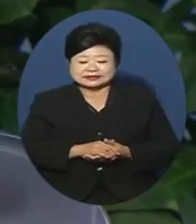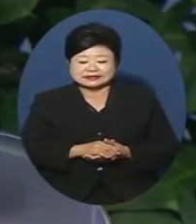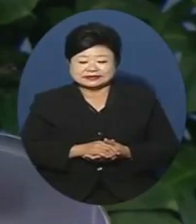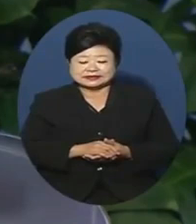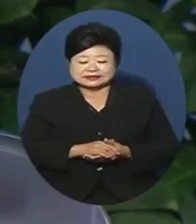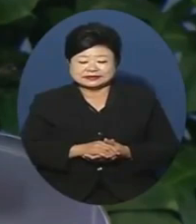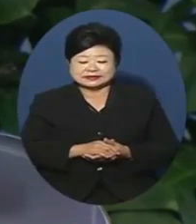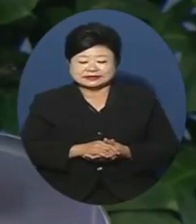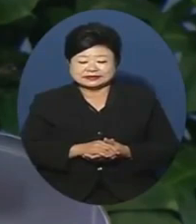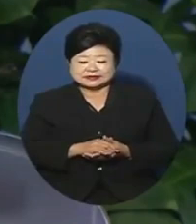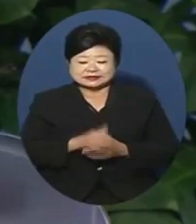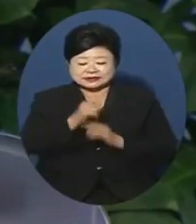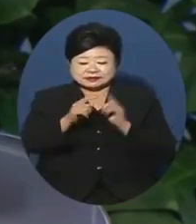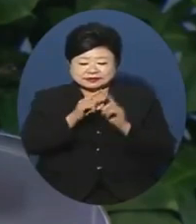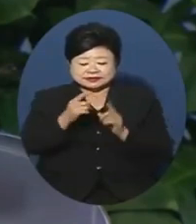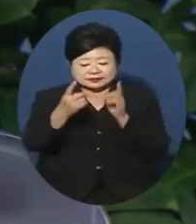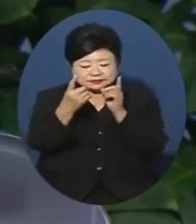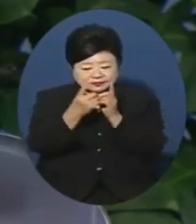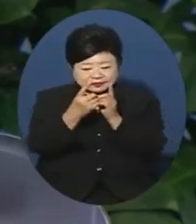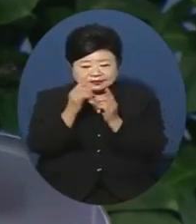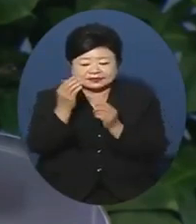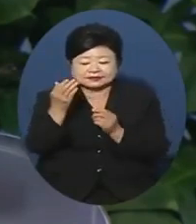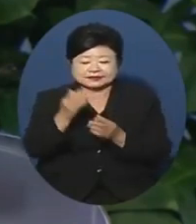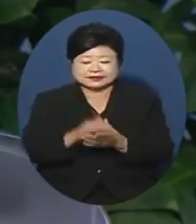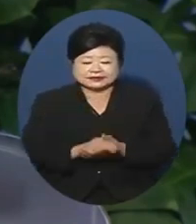만나게 됩니다.